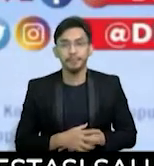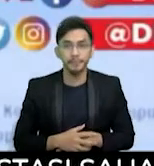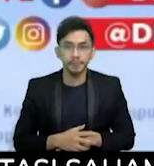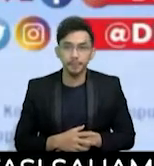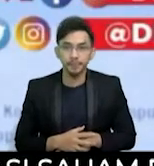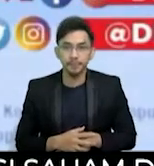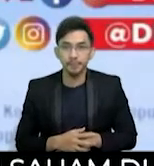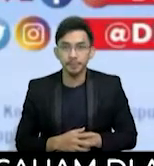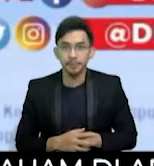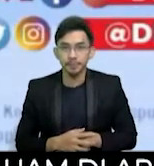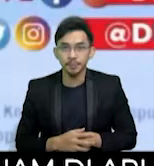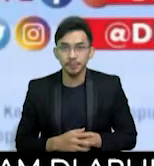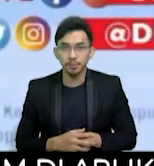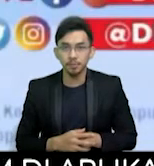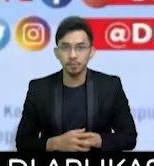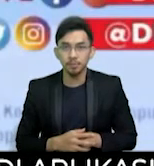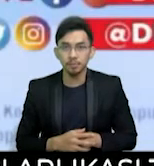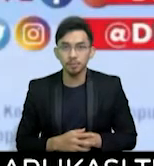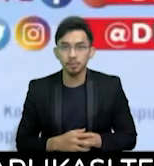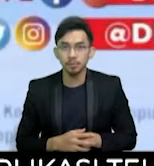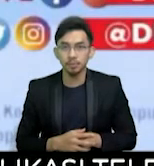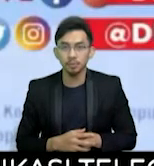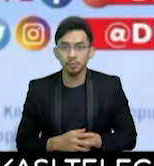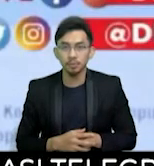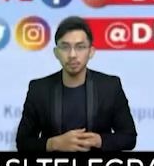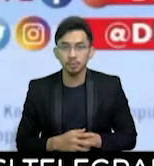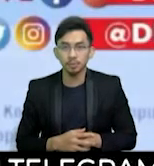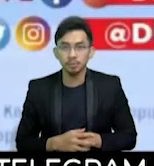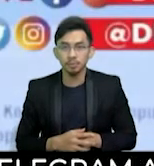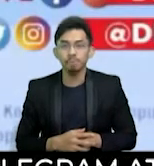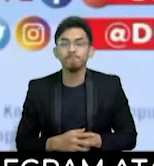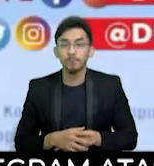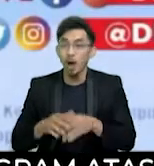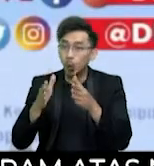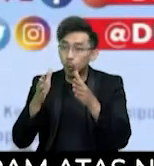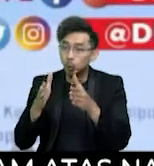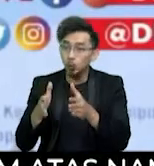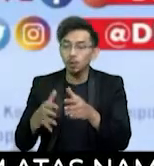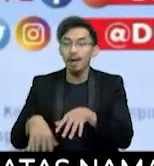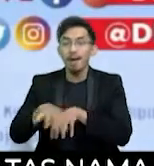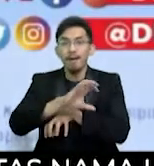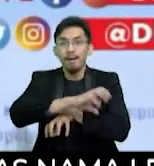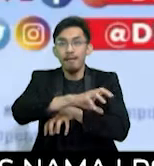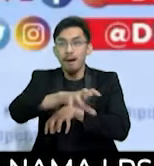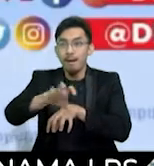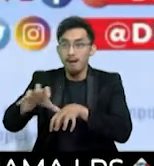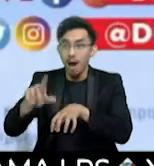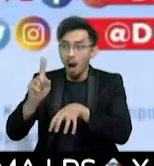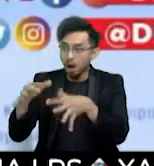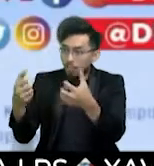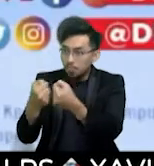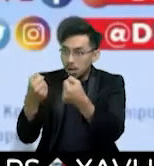di daerah-daerah yang saat ini ada gangguan gangguan keamanan maupun konflik